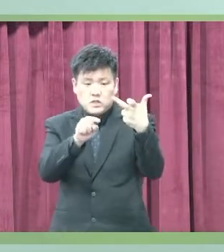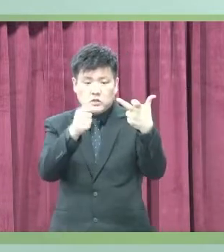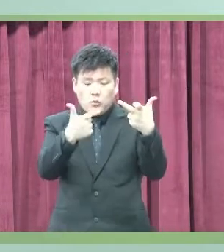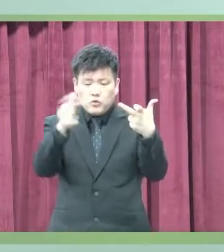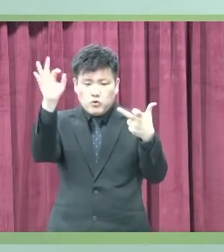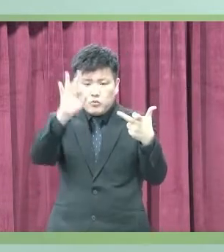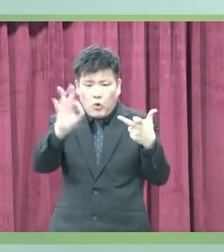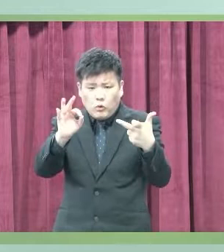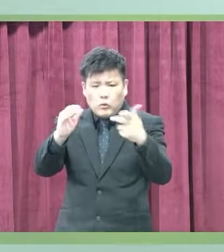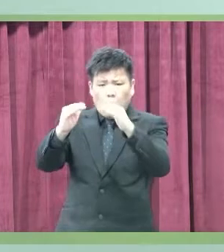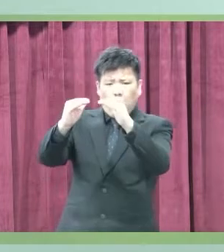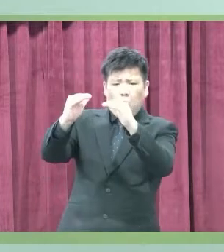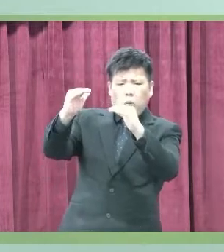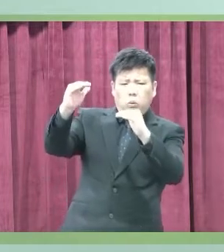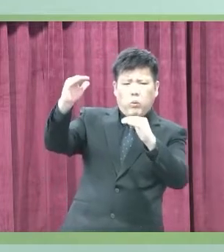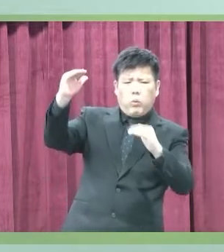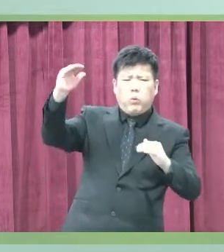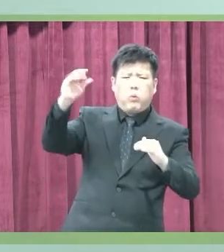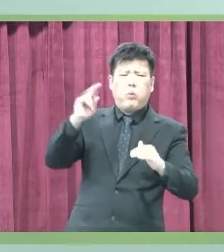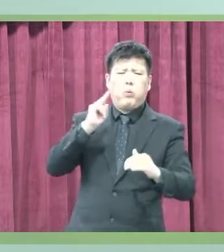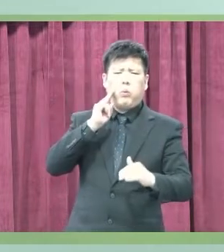17.6%포인트로 증가함을 보였습니다.